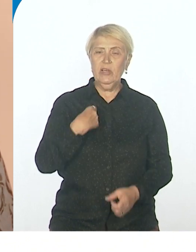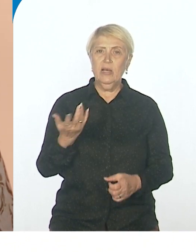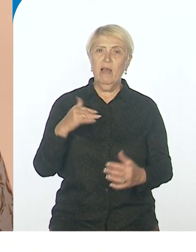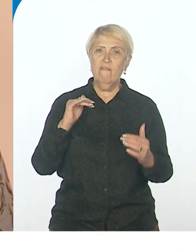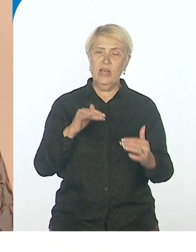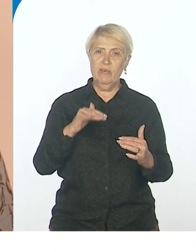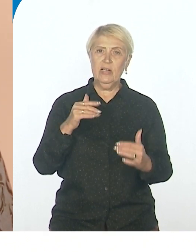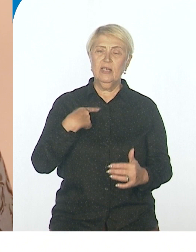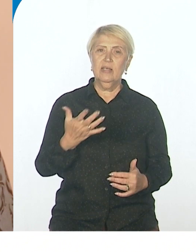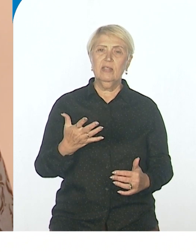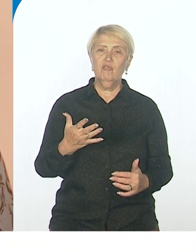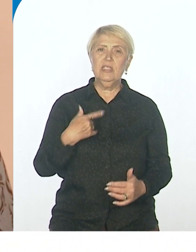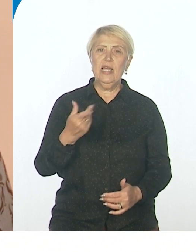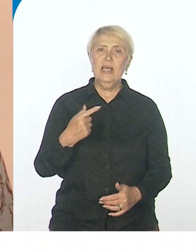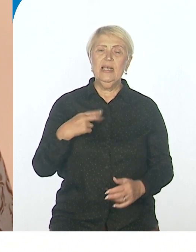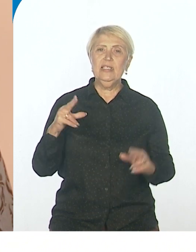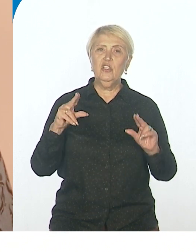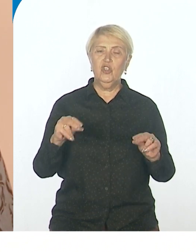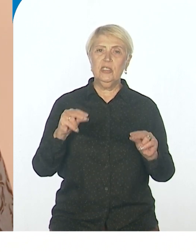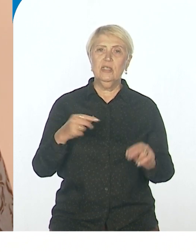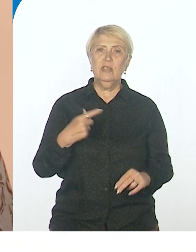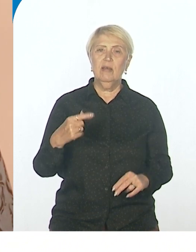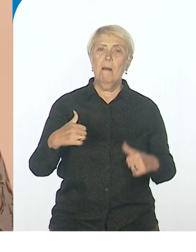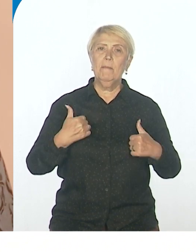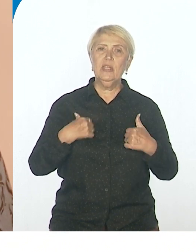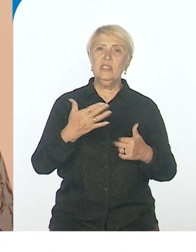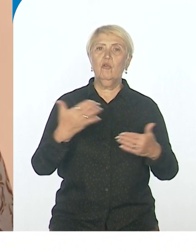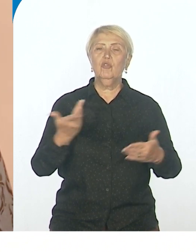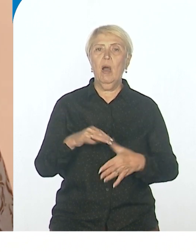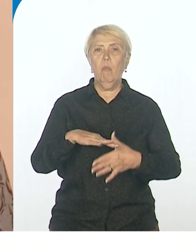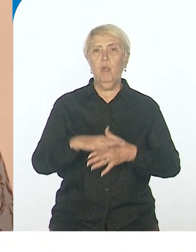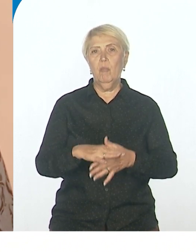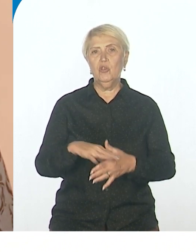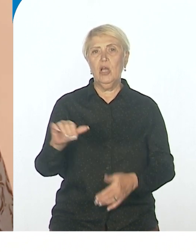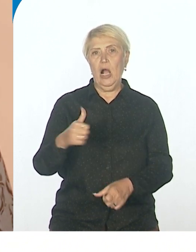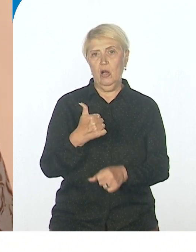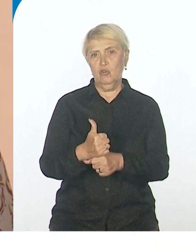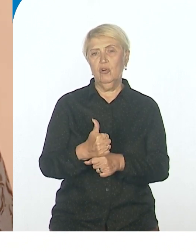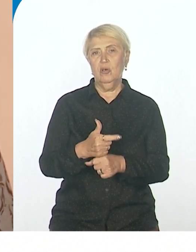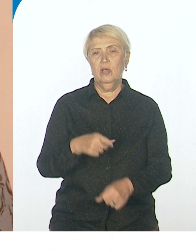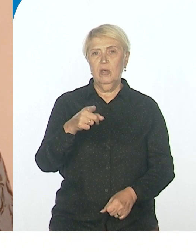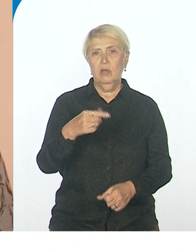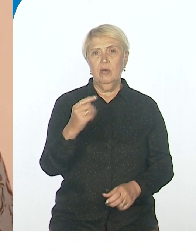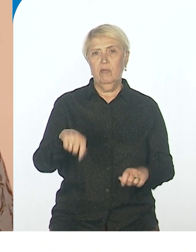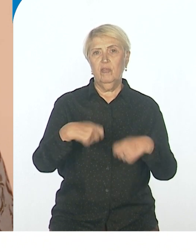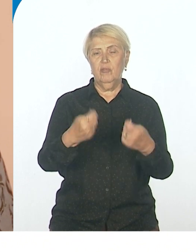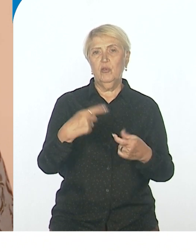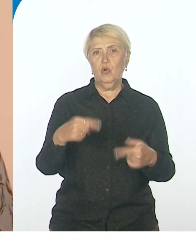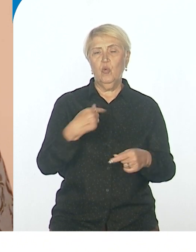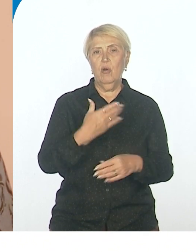за справедливость, все, пытаешься там кому-то помощь оказать. Хорошо, вот тебе другой